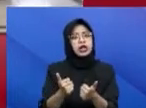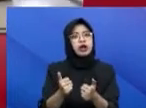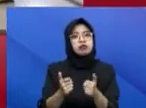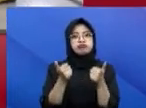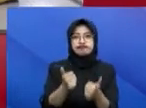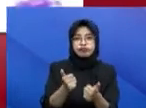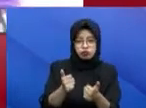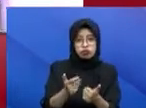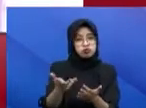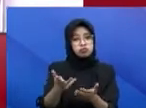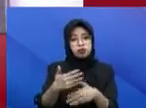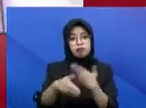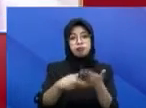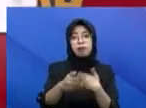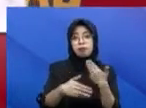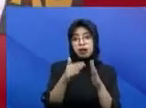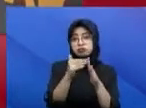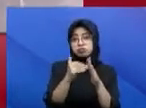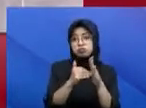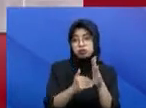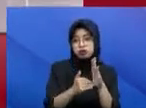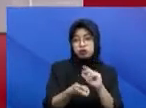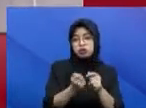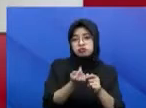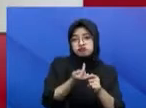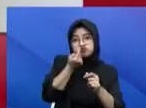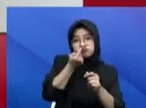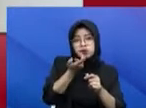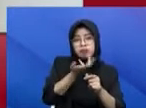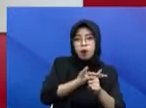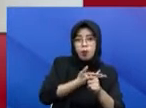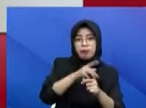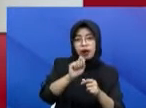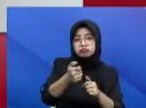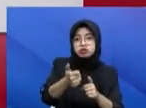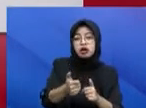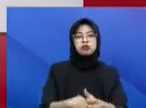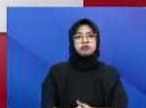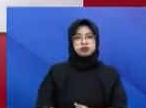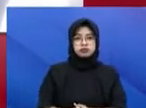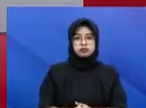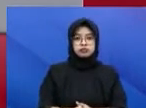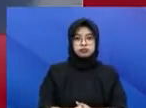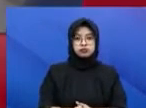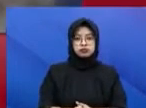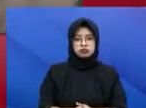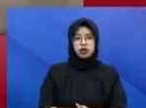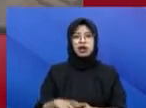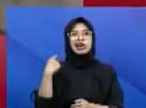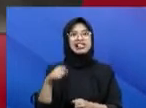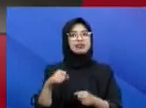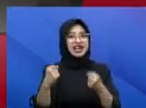dipenuhi oleh pabrik-pabrik anti rapid antigen kalau ingin digunakan, ya. Dan saya kira Kementerian Kesehatan